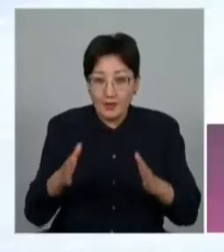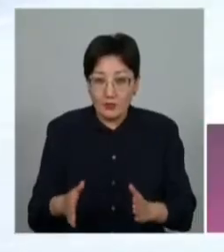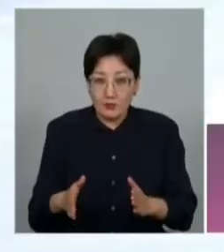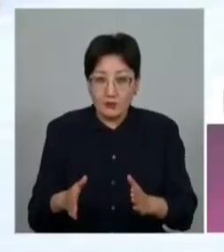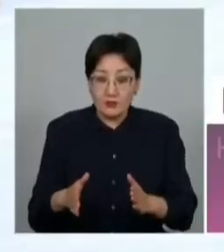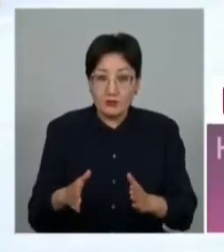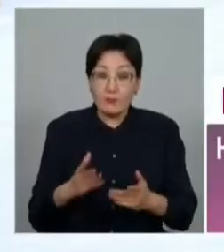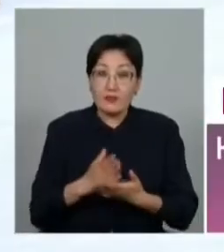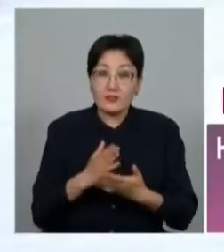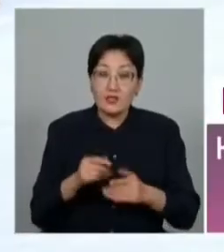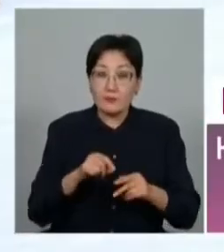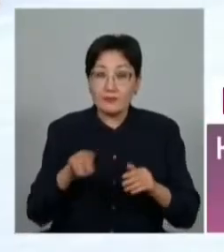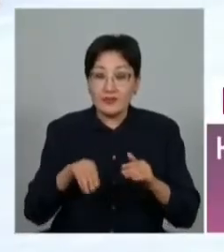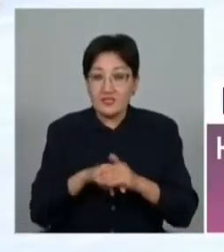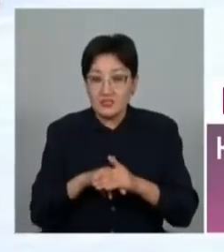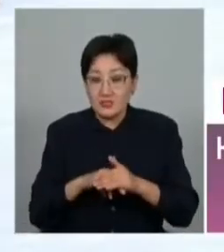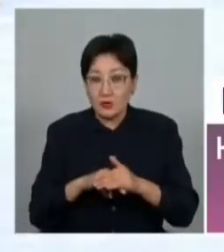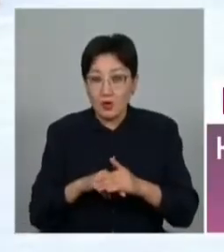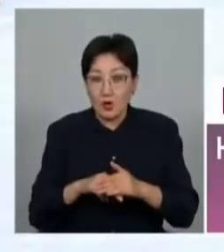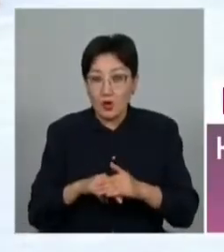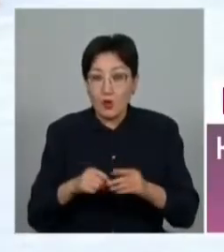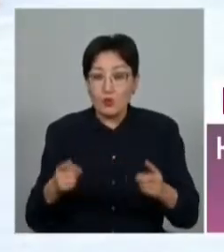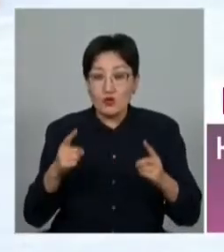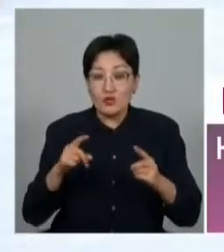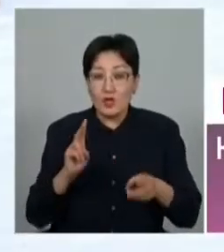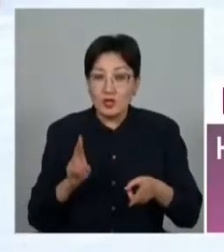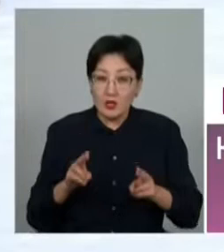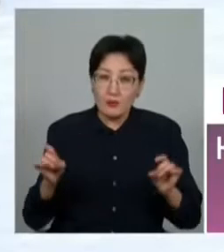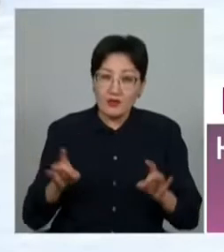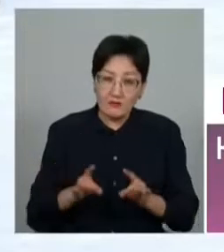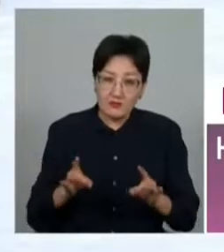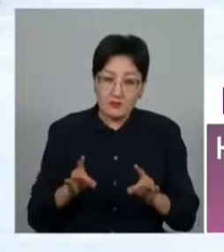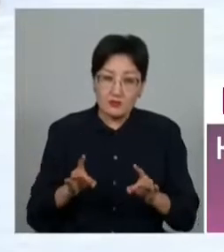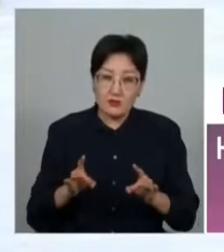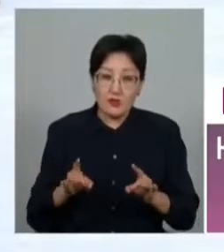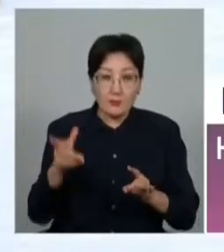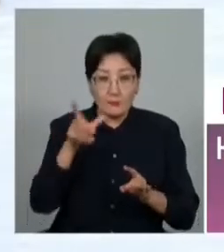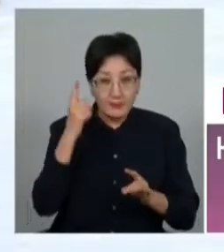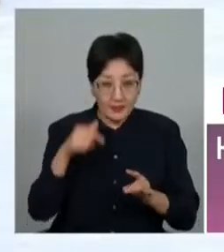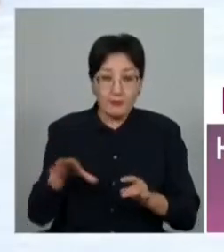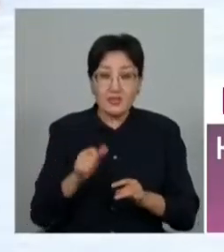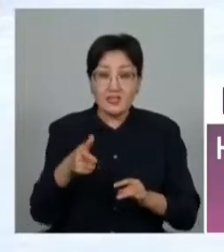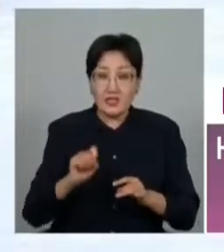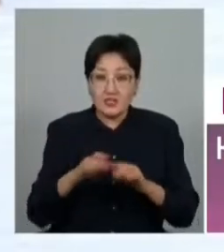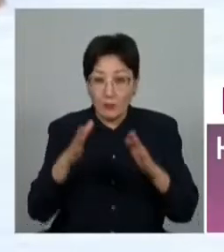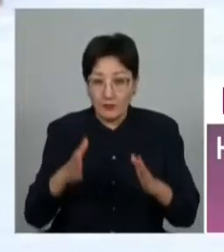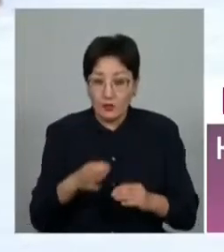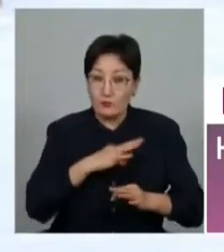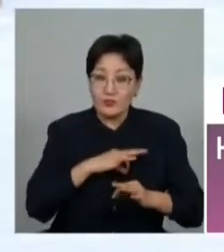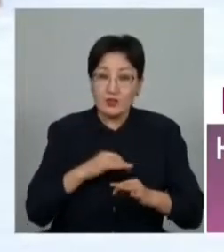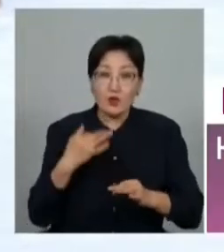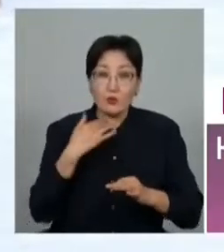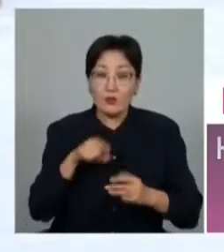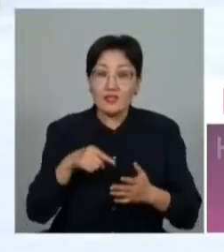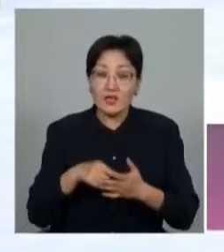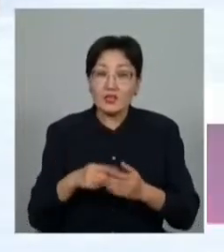газгольдер тұр. И астында мынандай үлкен кухня дейміз, кафе не дейміз. Не білеміз бәрі газбен пайдаланатын. Қаншама қалада